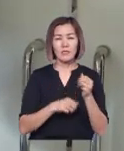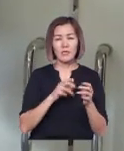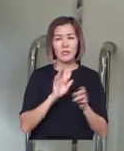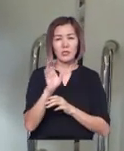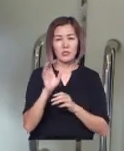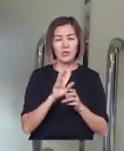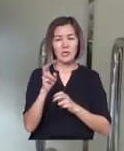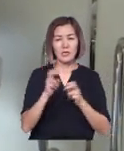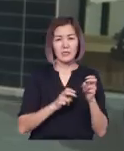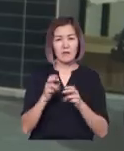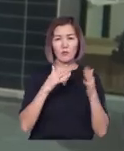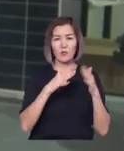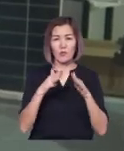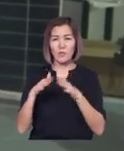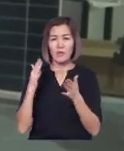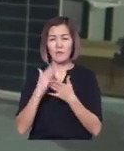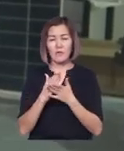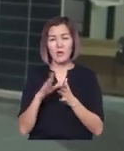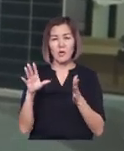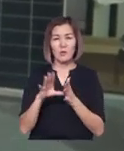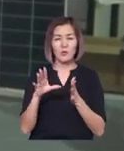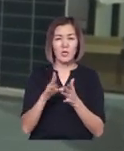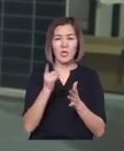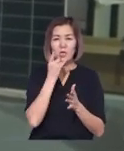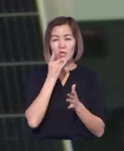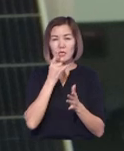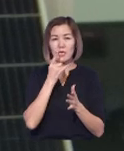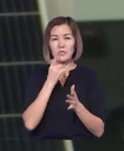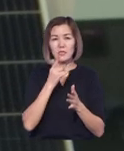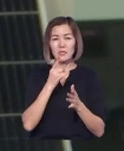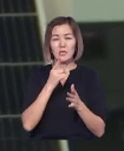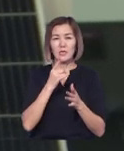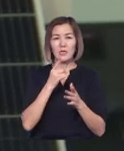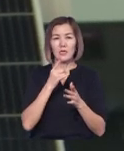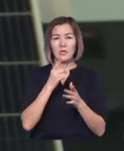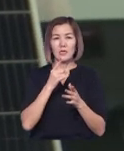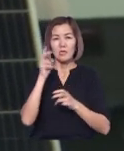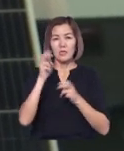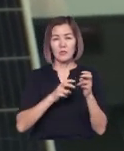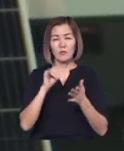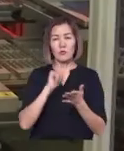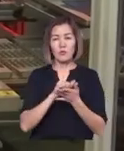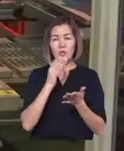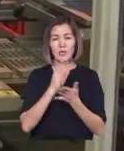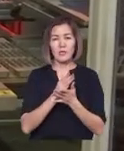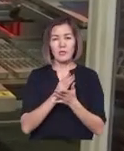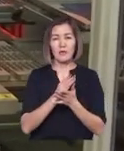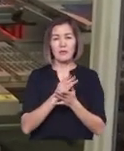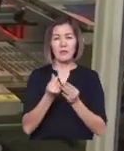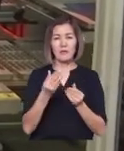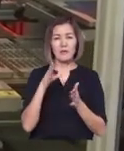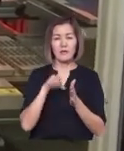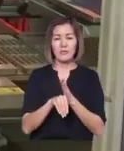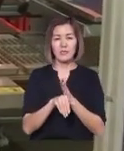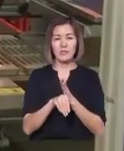бірнеше қоймалар бар. Бұл тізімде күн энергиясын өндіруге арналған панельдер дайындайтын кәсіпорында орналасқан. Сенатор инвестицияның